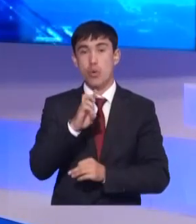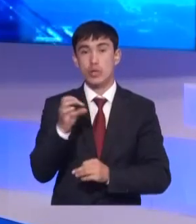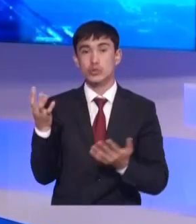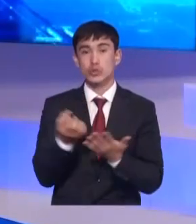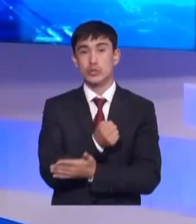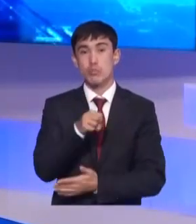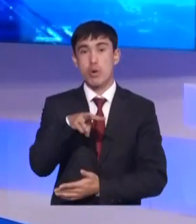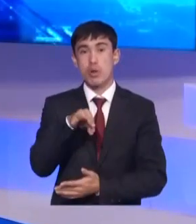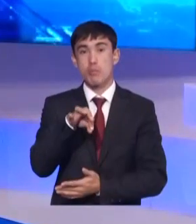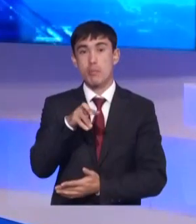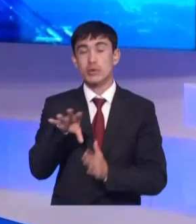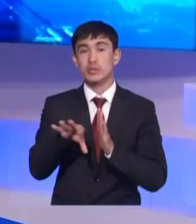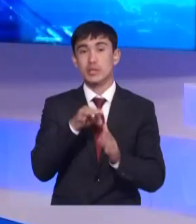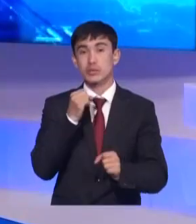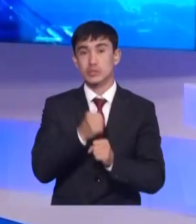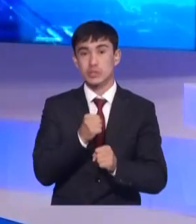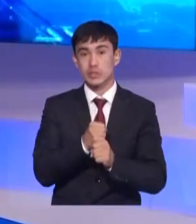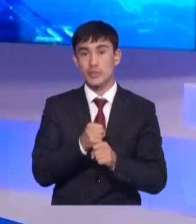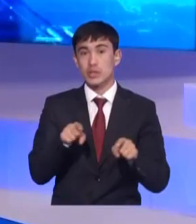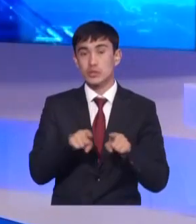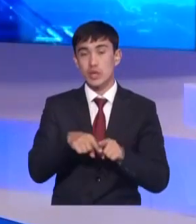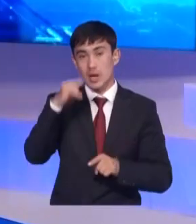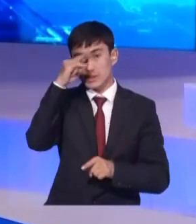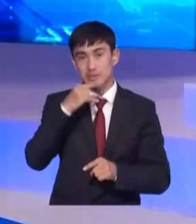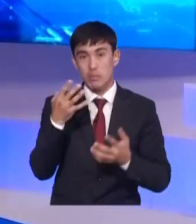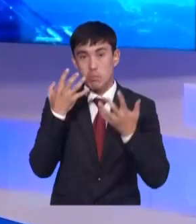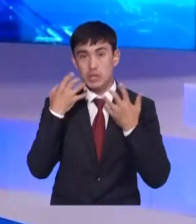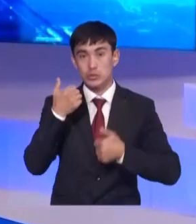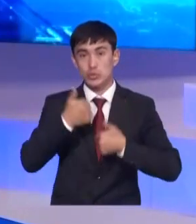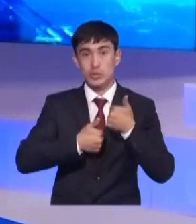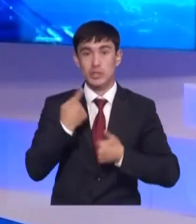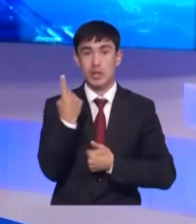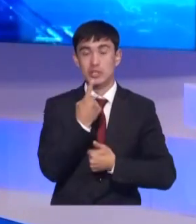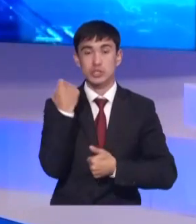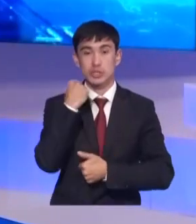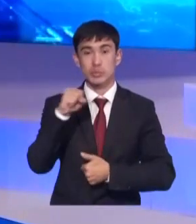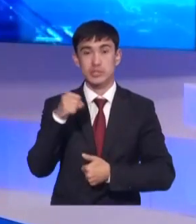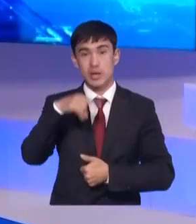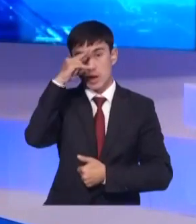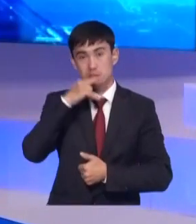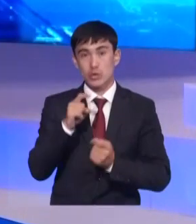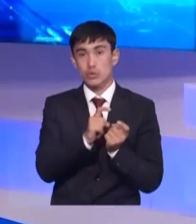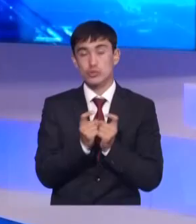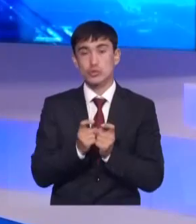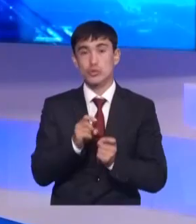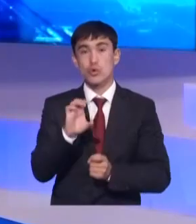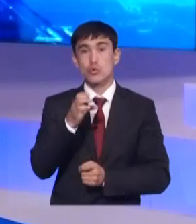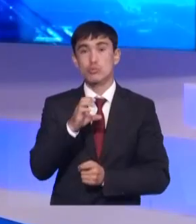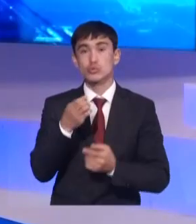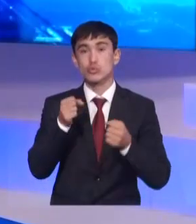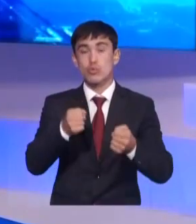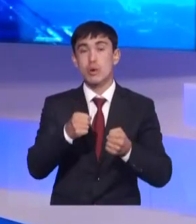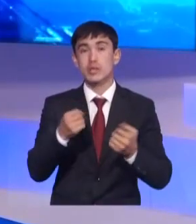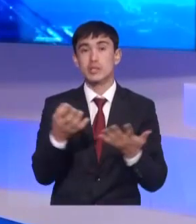жүлдегері Мәулен Мамыров таңдауын жасады. Сондай-ақ Қазақстан барысы турнирінің алғашқы жеңімпазы, Қазақ күресінен күміс кубок иегері